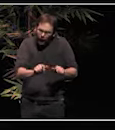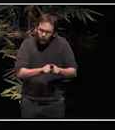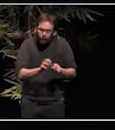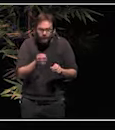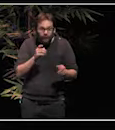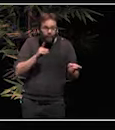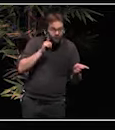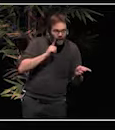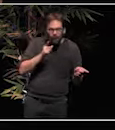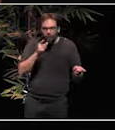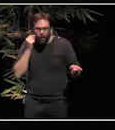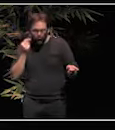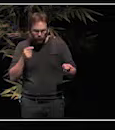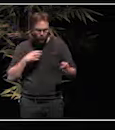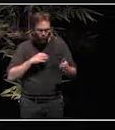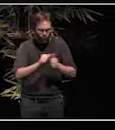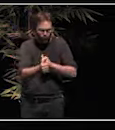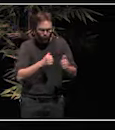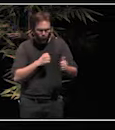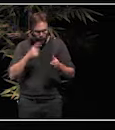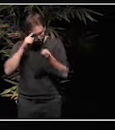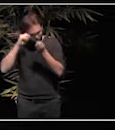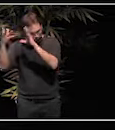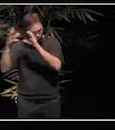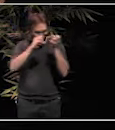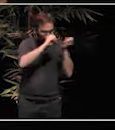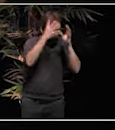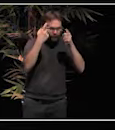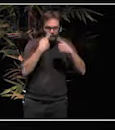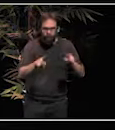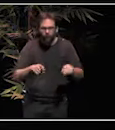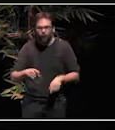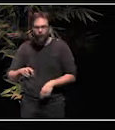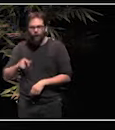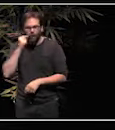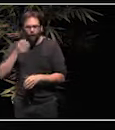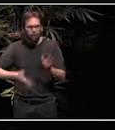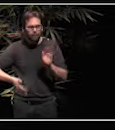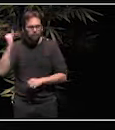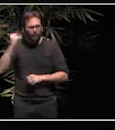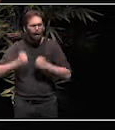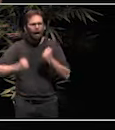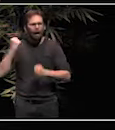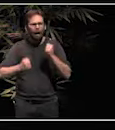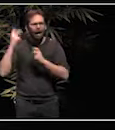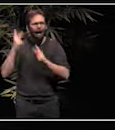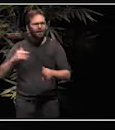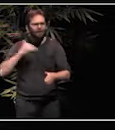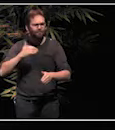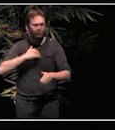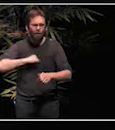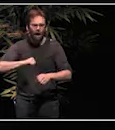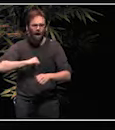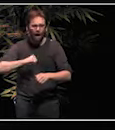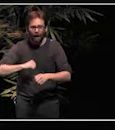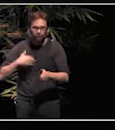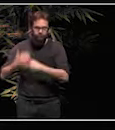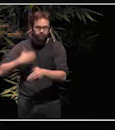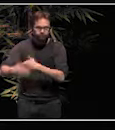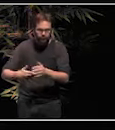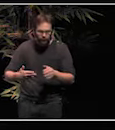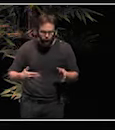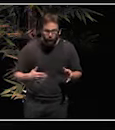femmes, on n'a pas la même approche de la course. Les gars, ils partent pleine balle, ils sont pressés d'arriver, donc ils se précipitent un peu.